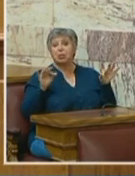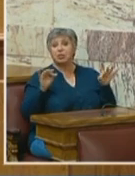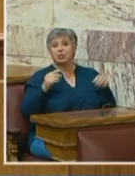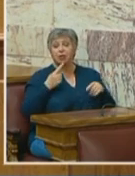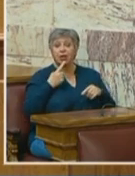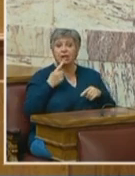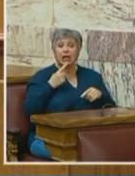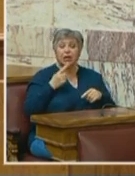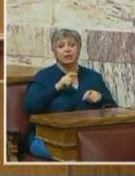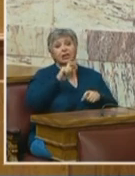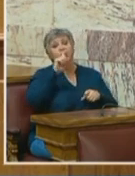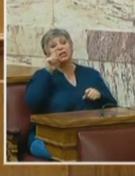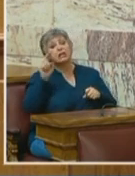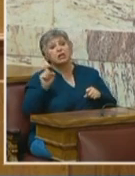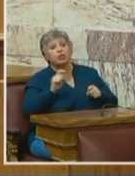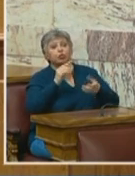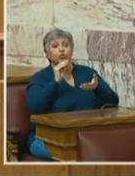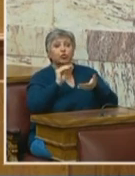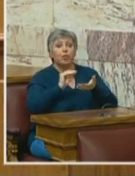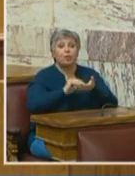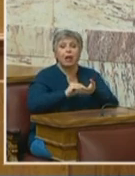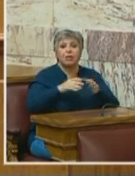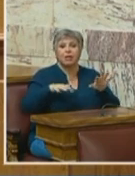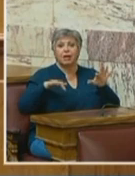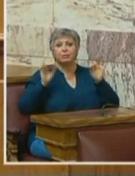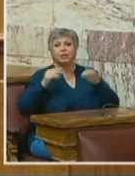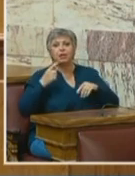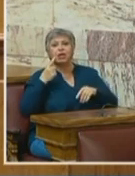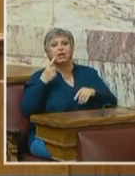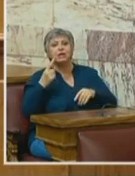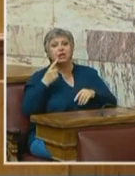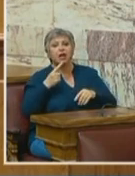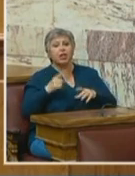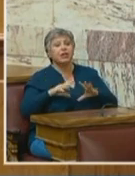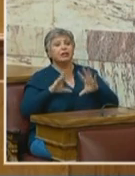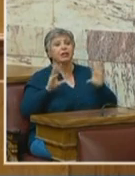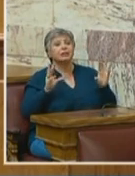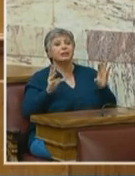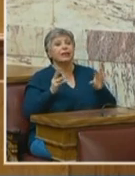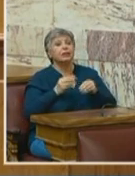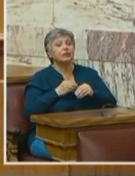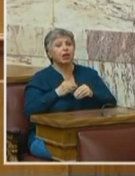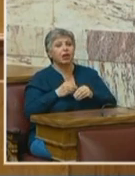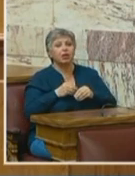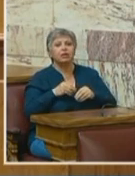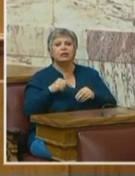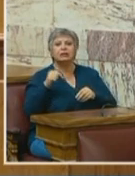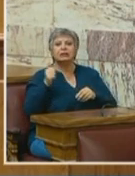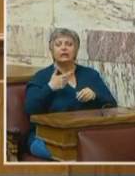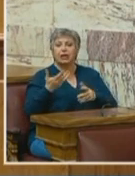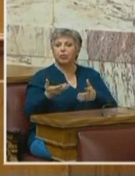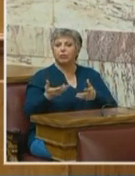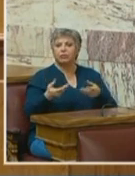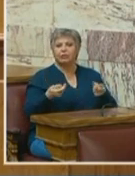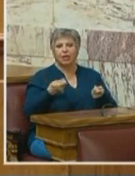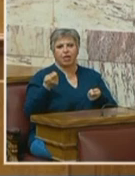και να επανεξετάσετε τι θα κάνετε με την άγρια περικοπή των συντάξεων. Προσέξτε, αυτή την πολιτική, την